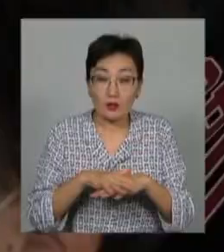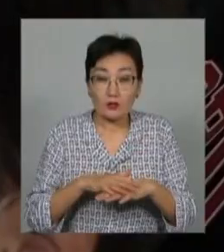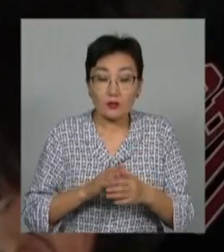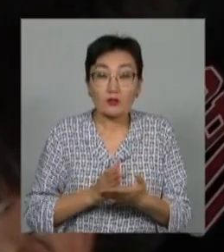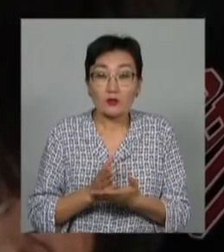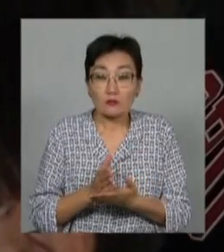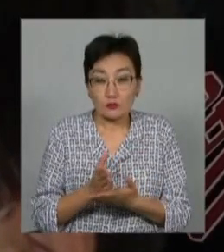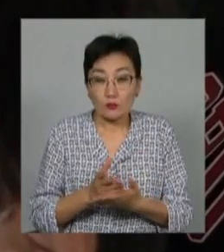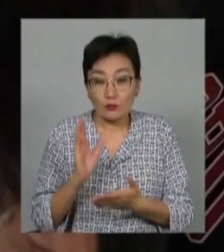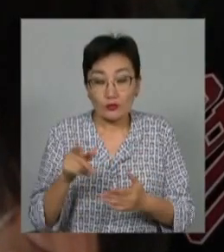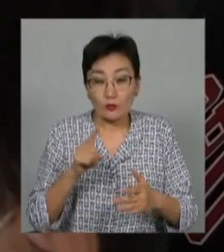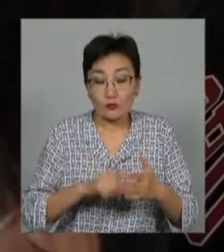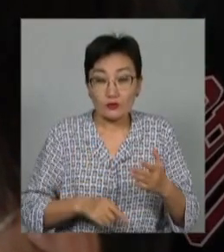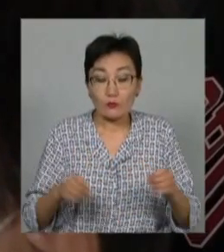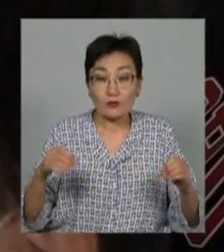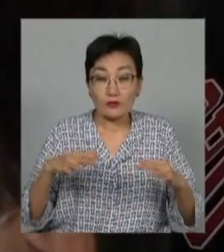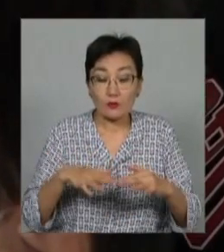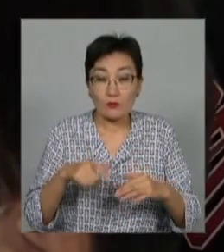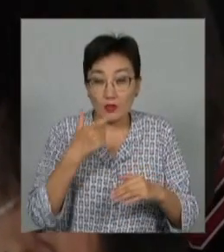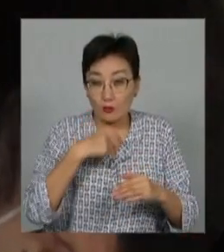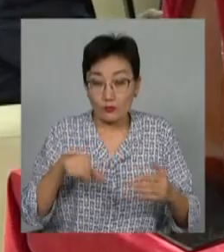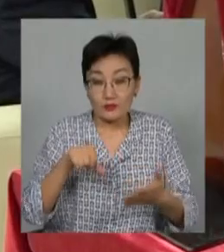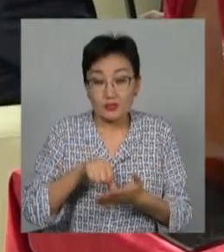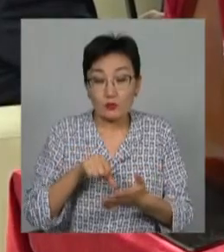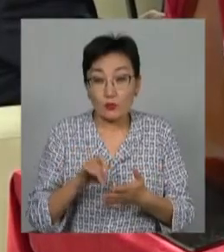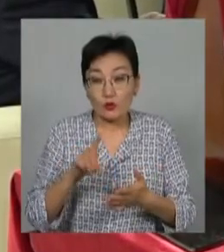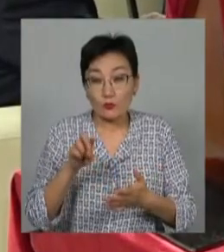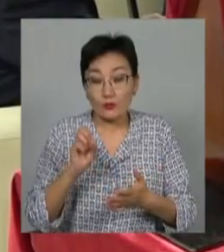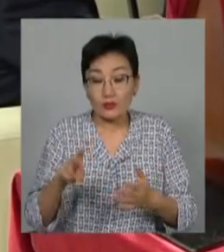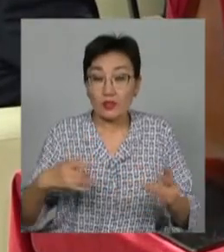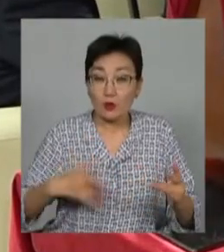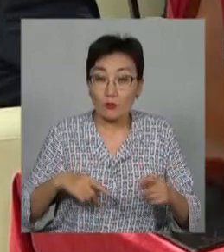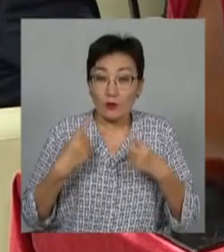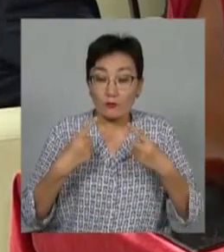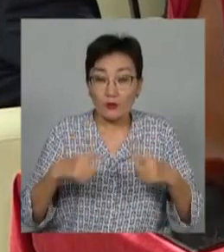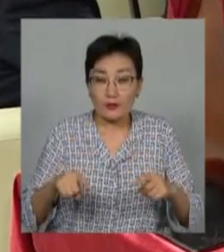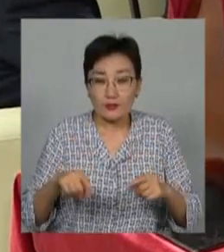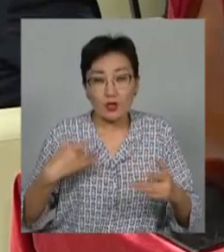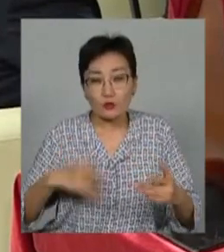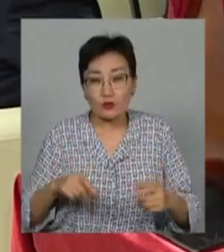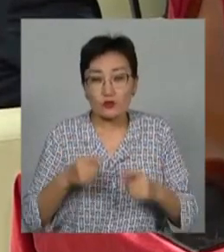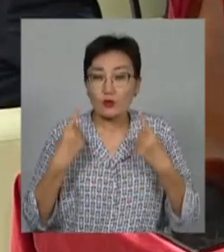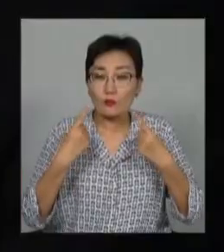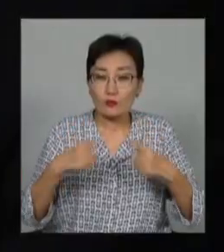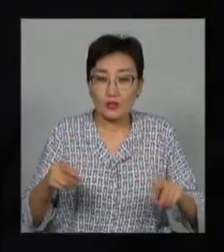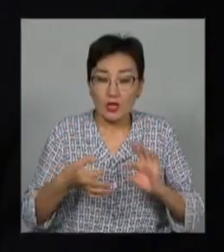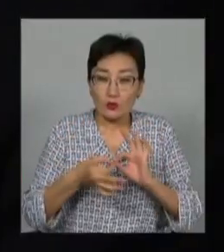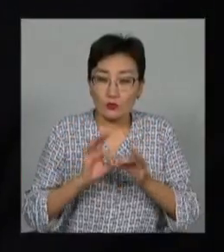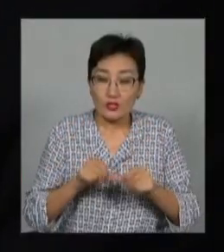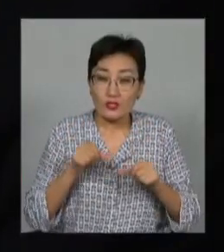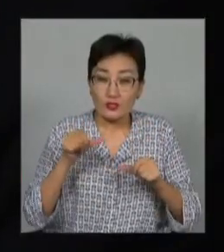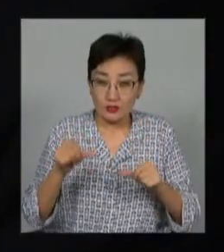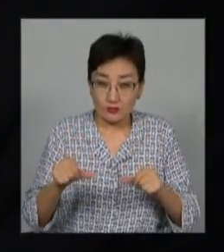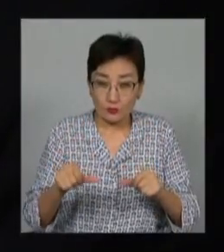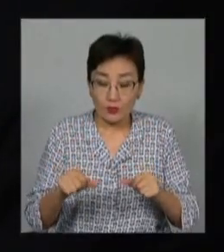сенімдемін. Жиынға келген аға буынның сөзінше Оразбек Сәрсенұлының күйлері басқа туындылардан өзгеше және күрделігімен ерекшеленетін